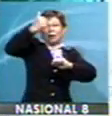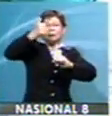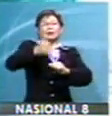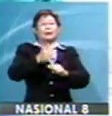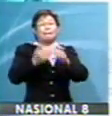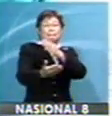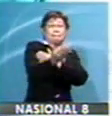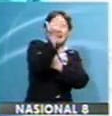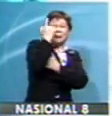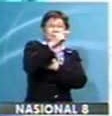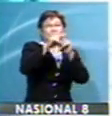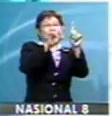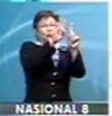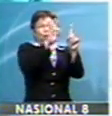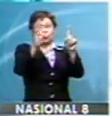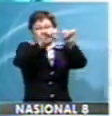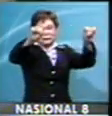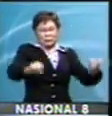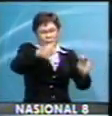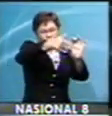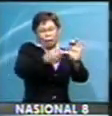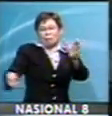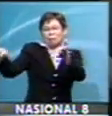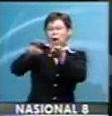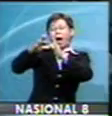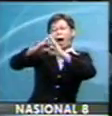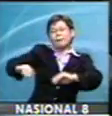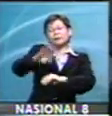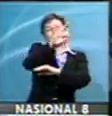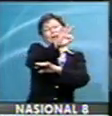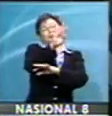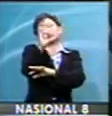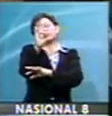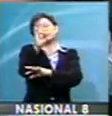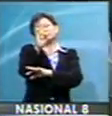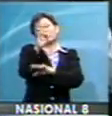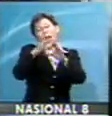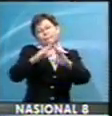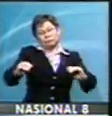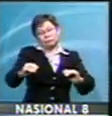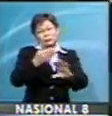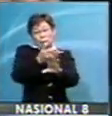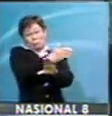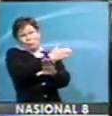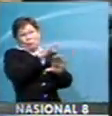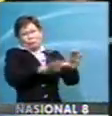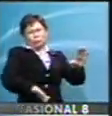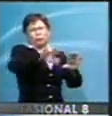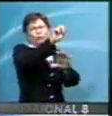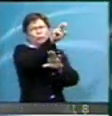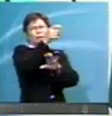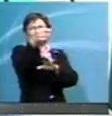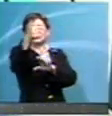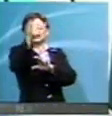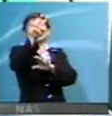pagi tadi 177 buah stesen minyak dilapor kehabisan bekalan R 97 sebelum ini sekitar 12 hingga